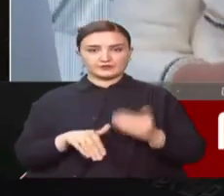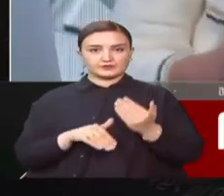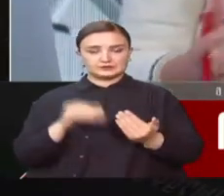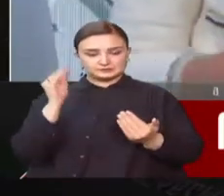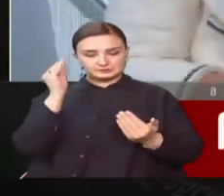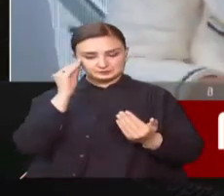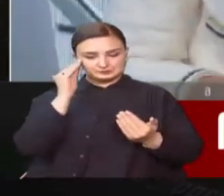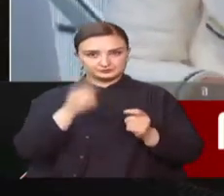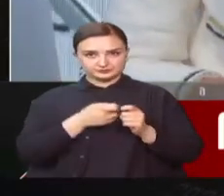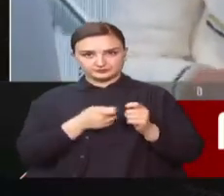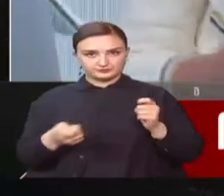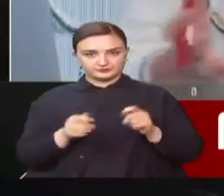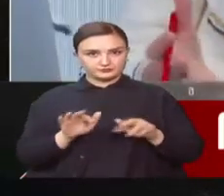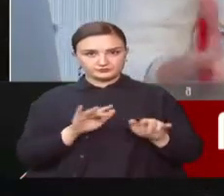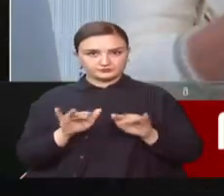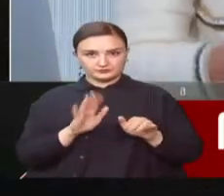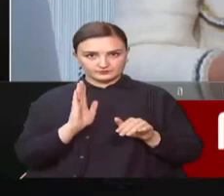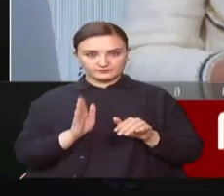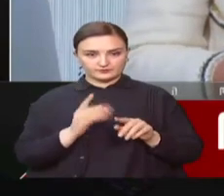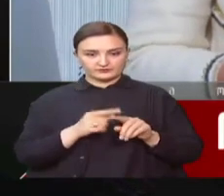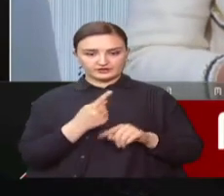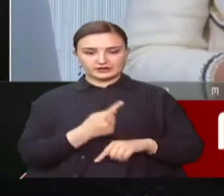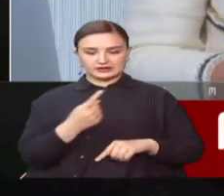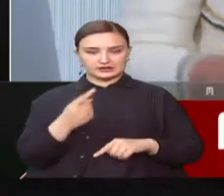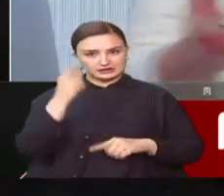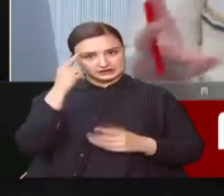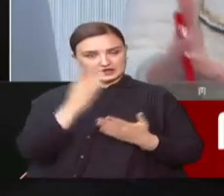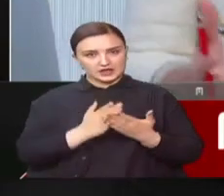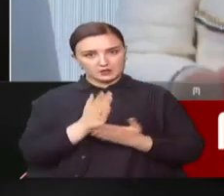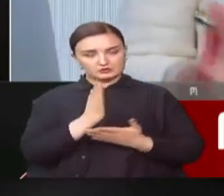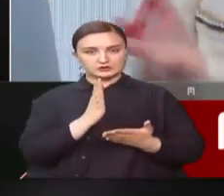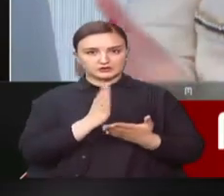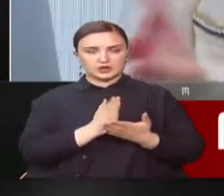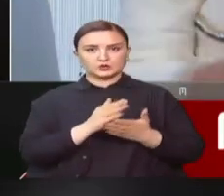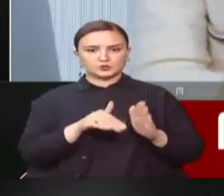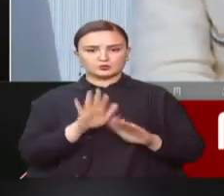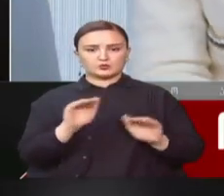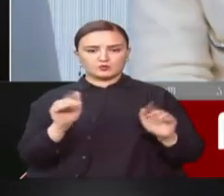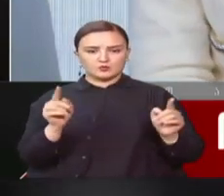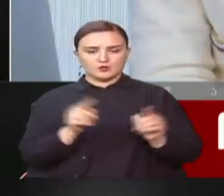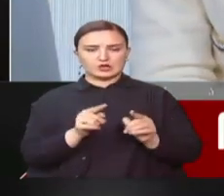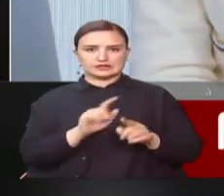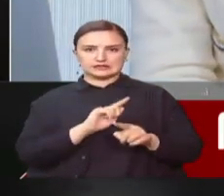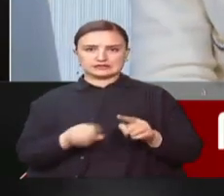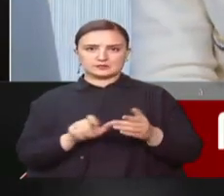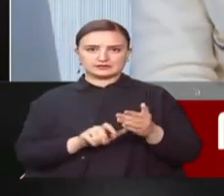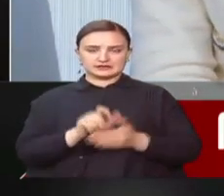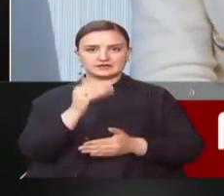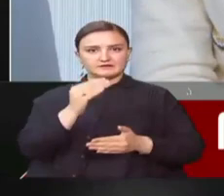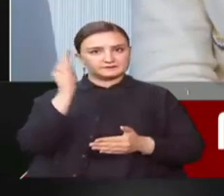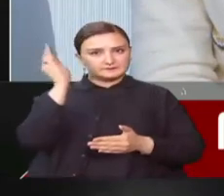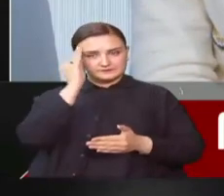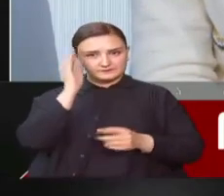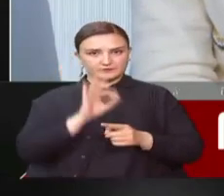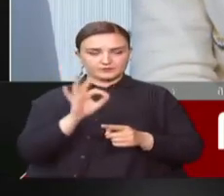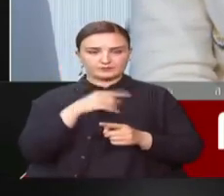აზრით, ხომ არ გაწელავს ეს პროცესი, ხომ არ არსებობს, ეს არის ერთადერთი გამოსავალი, თუ არსებობს რაიმე უფრო მოკლე და სწრაფი გზა, რომ თქვენი ინიციატივის